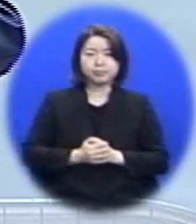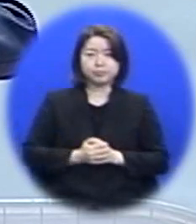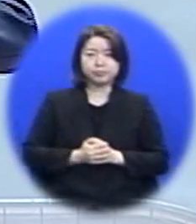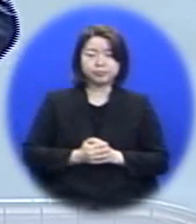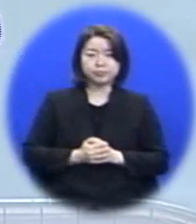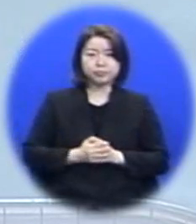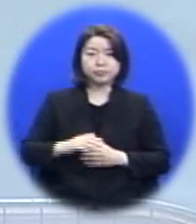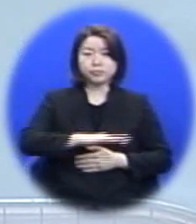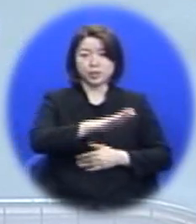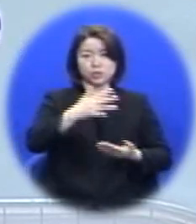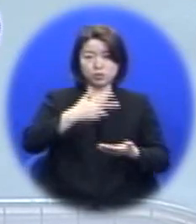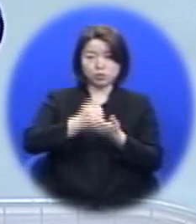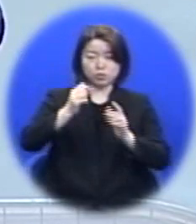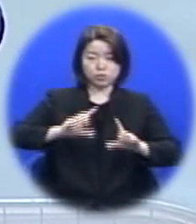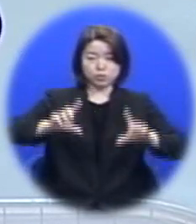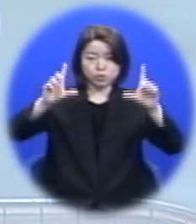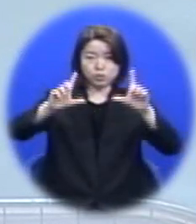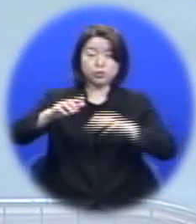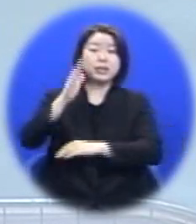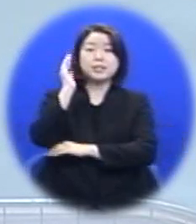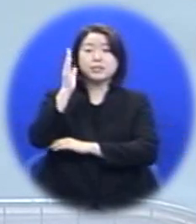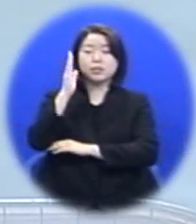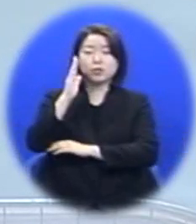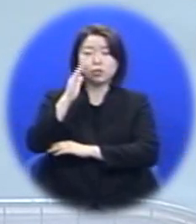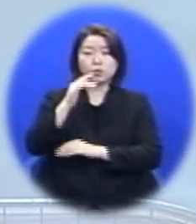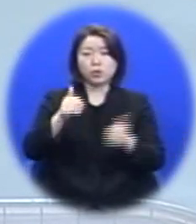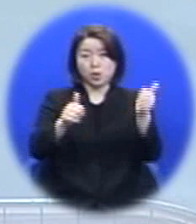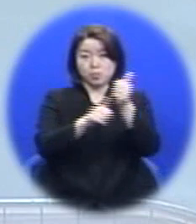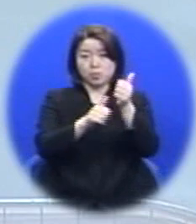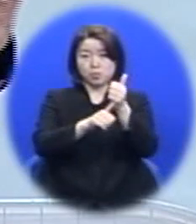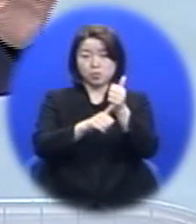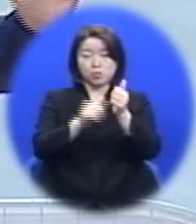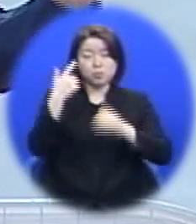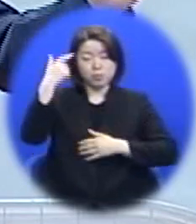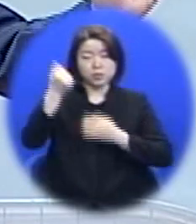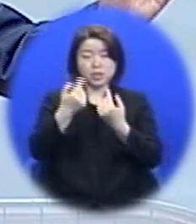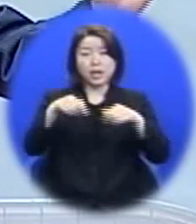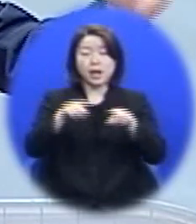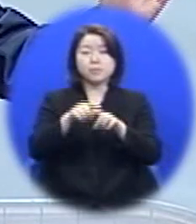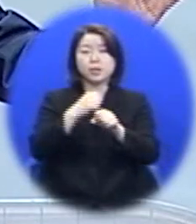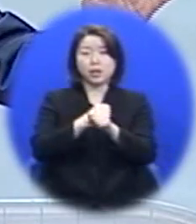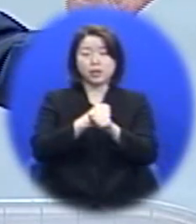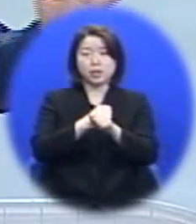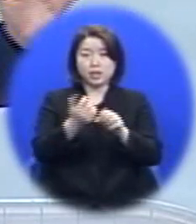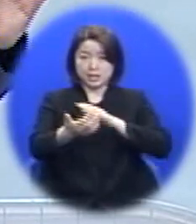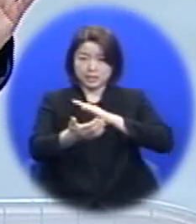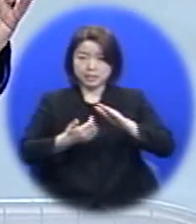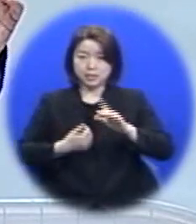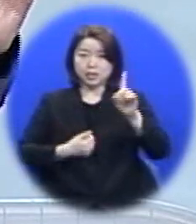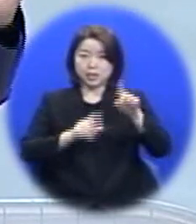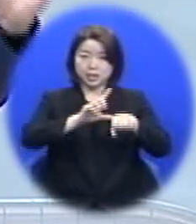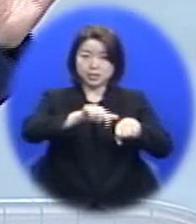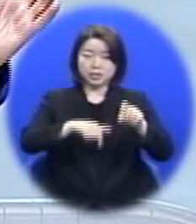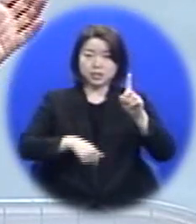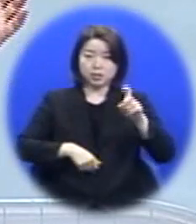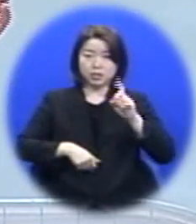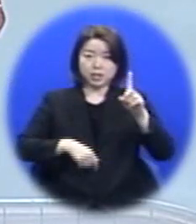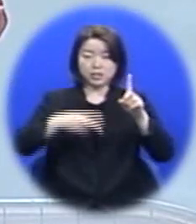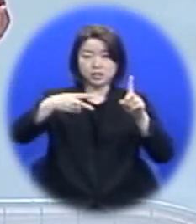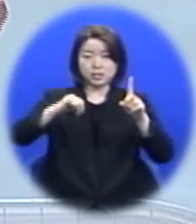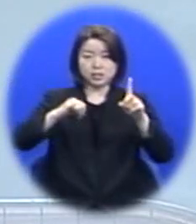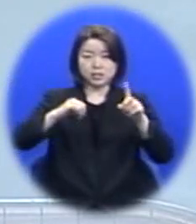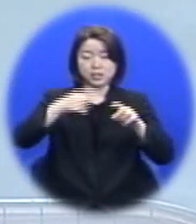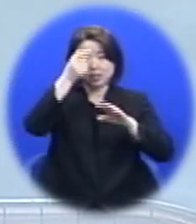우리 주일 설교를 부목사님과 함께 합니다. 11시 예배, 조금 전 예배 11시 예배는 우리 김은창